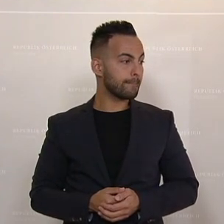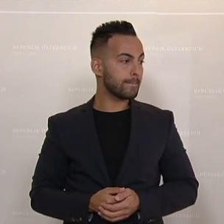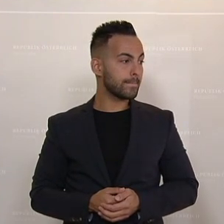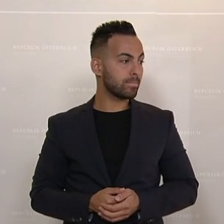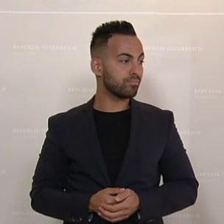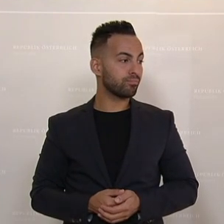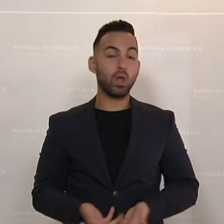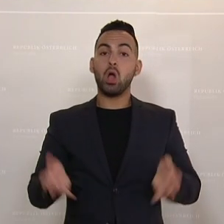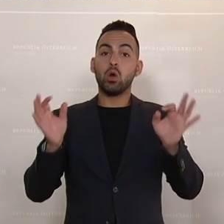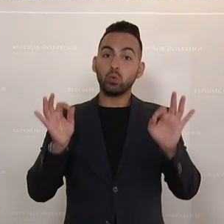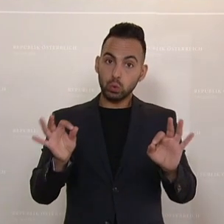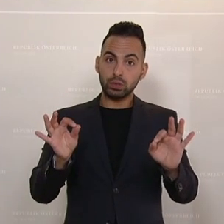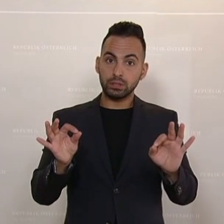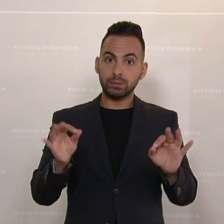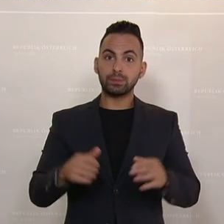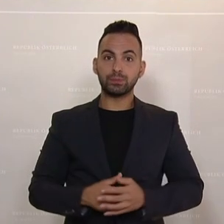Nun gut.